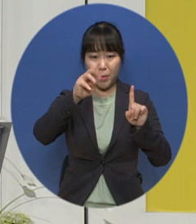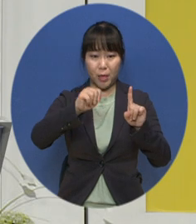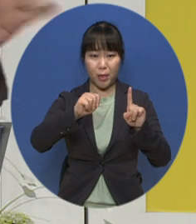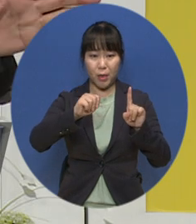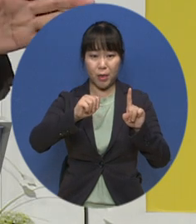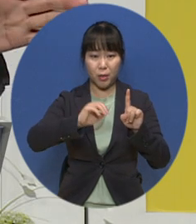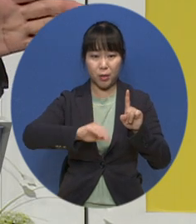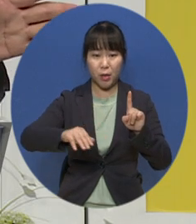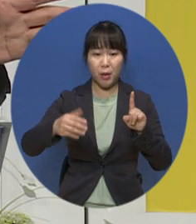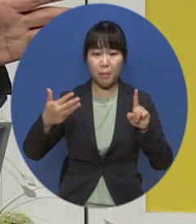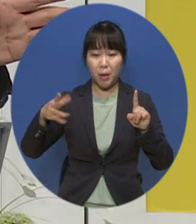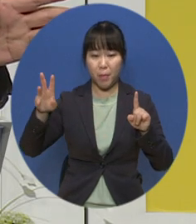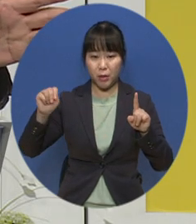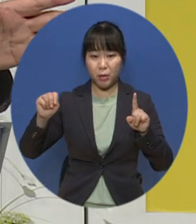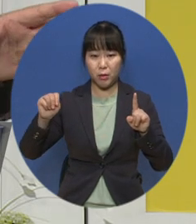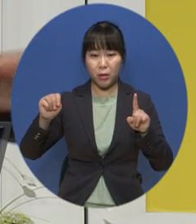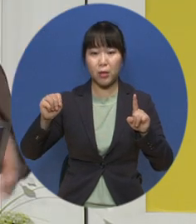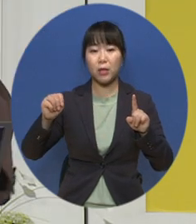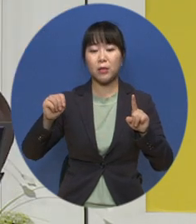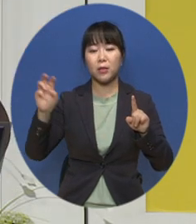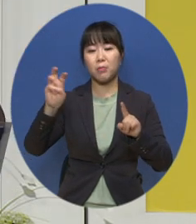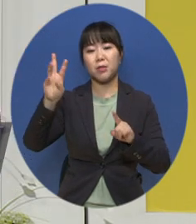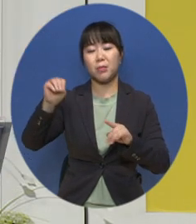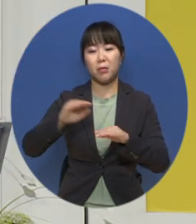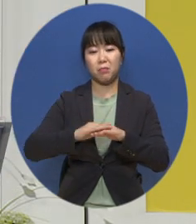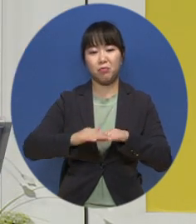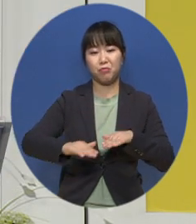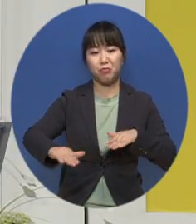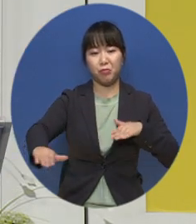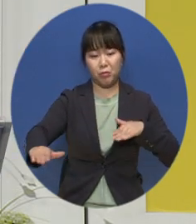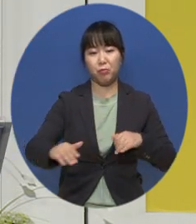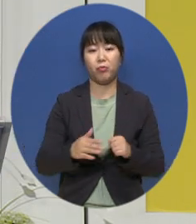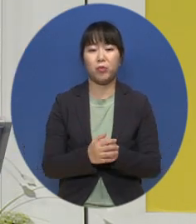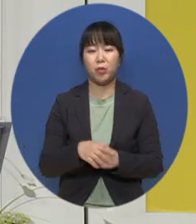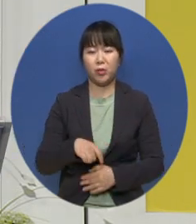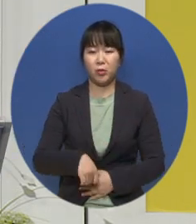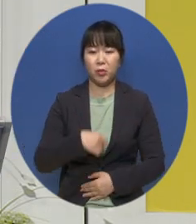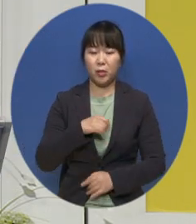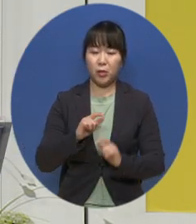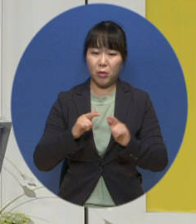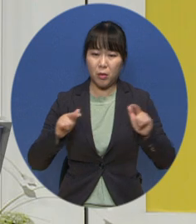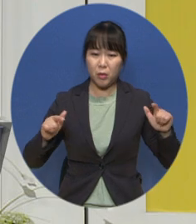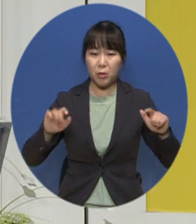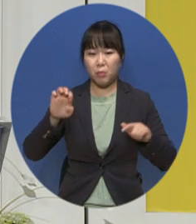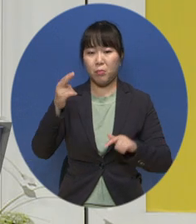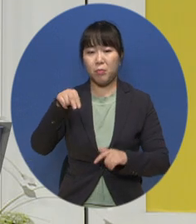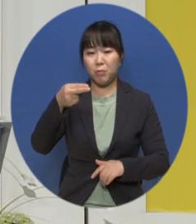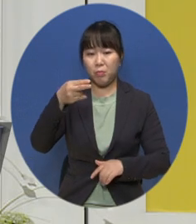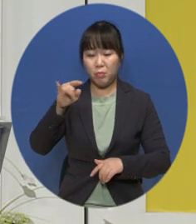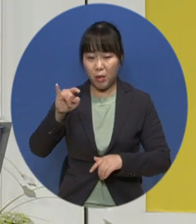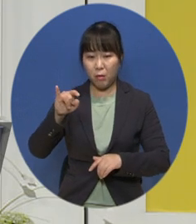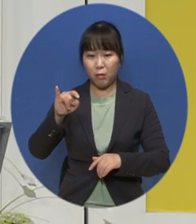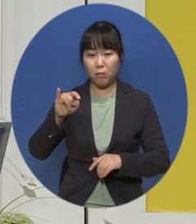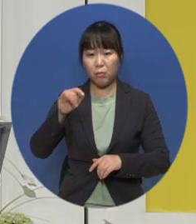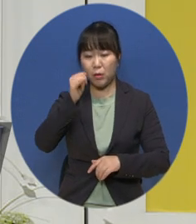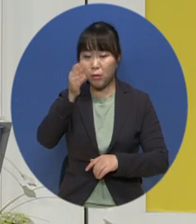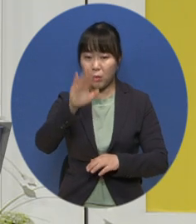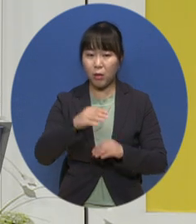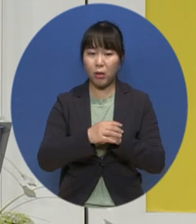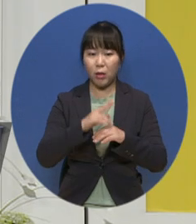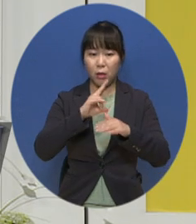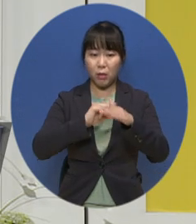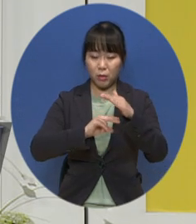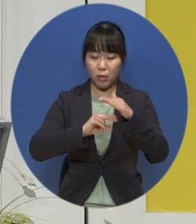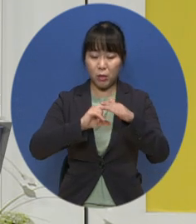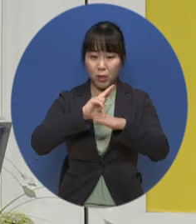30 메탈릭 드 경사로 만들어야 되요 그러면서도 이제 살상이 거쳐 업체 때 안 하셨는데 근데 경전철을 넣어 때인데 그